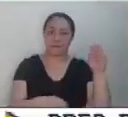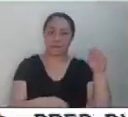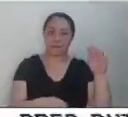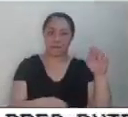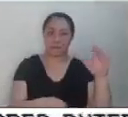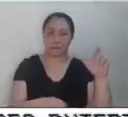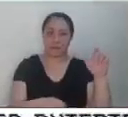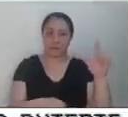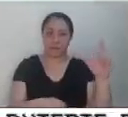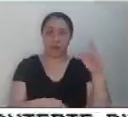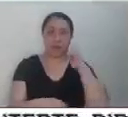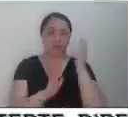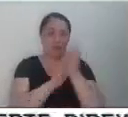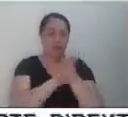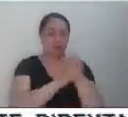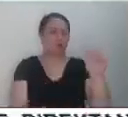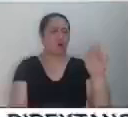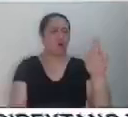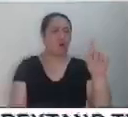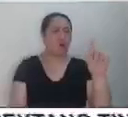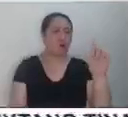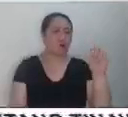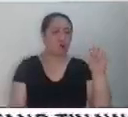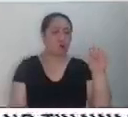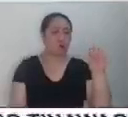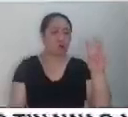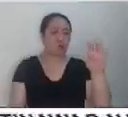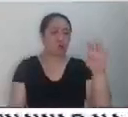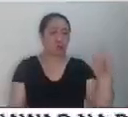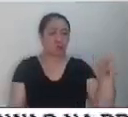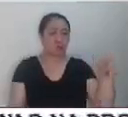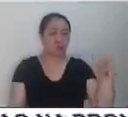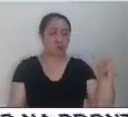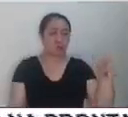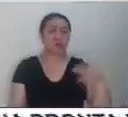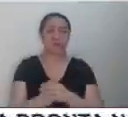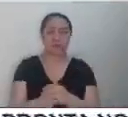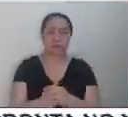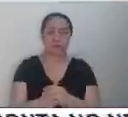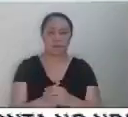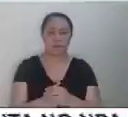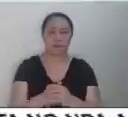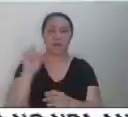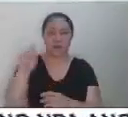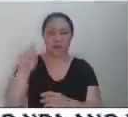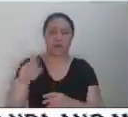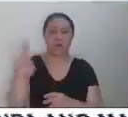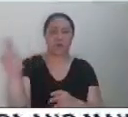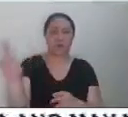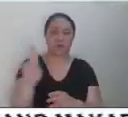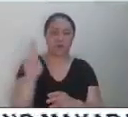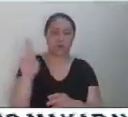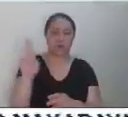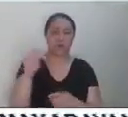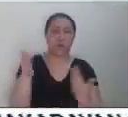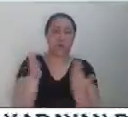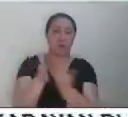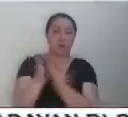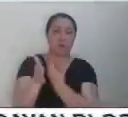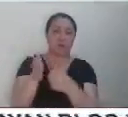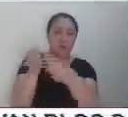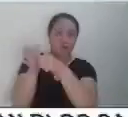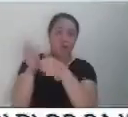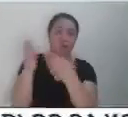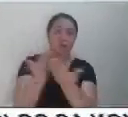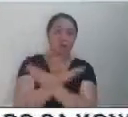stage naman, pwede pong isang sticker na lang pero dalawa yung account o dalawa yung wallet. Opo. Dalawa yung niloload nyo, kahit isang